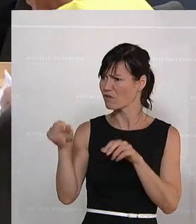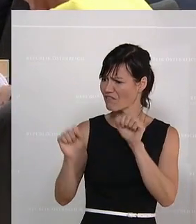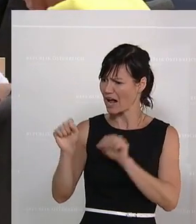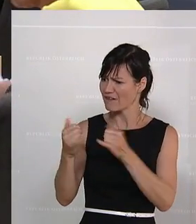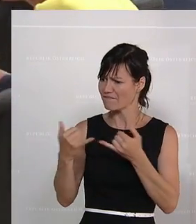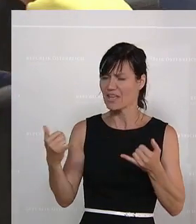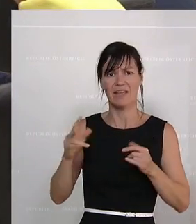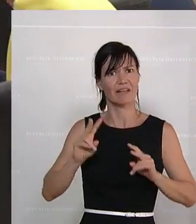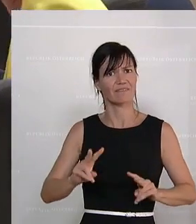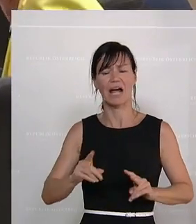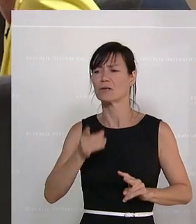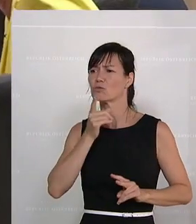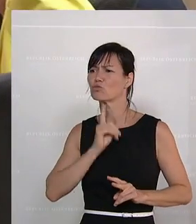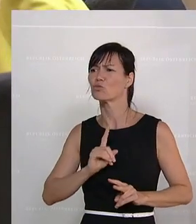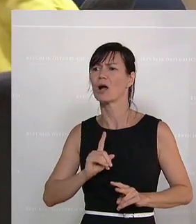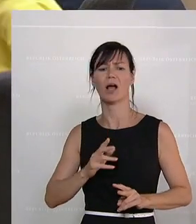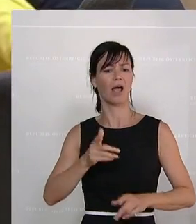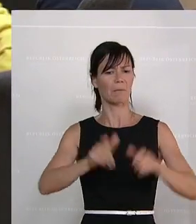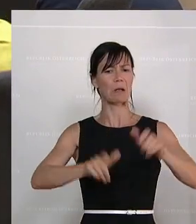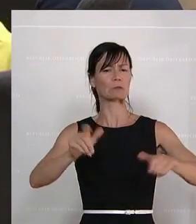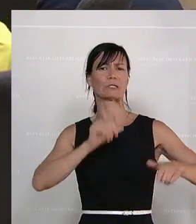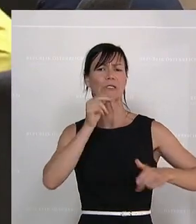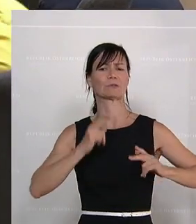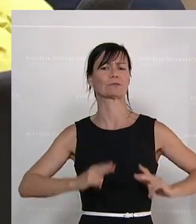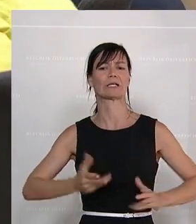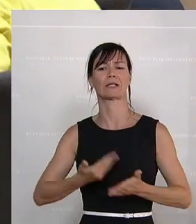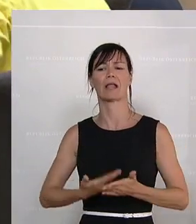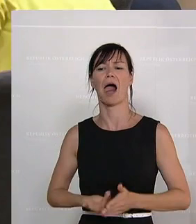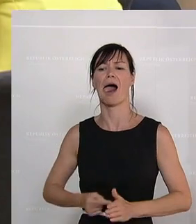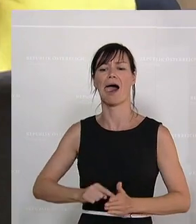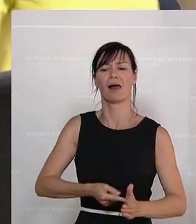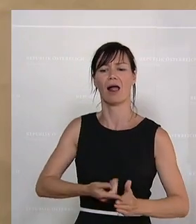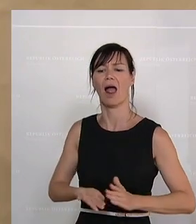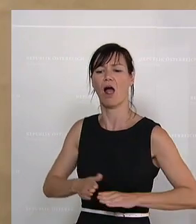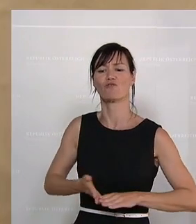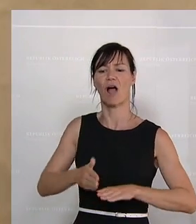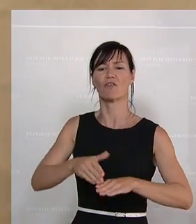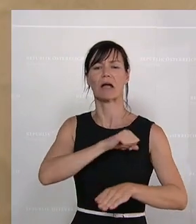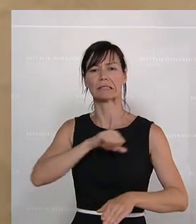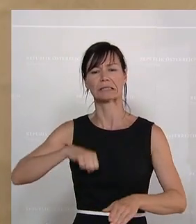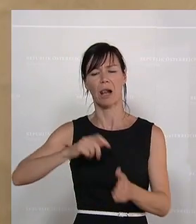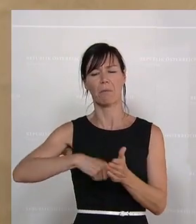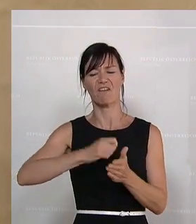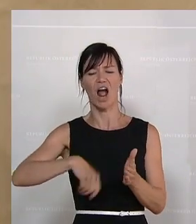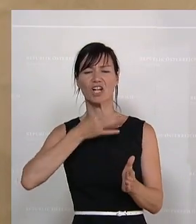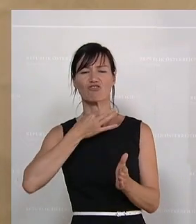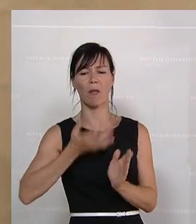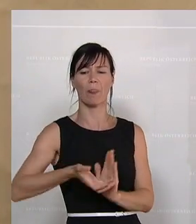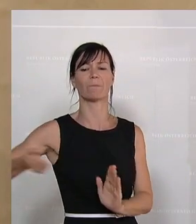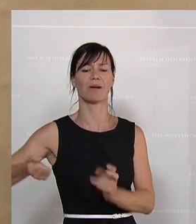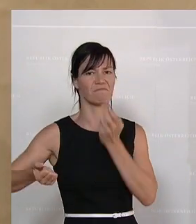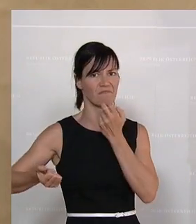das schüren der unzufriedenheit mit der hoffnung selber dadurch aber stimmen zu lukrieren das ist nicht die aufgabe eines